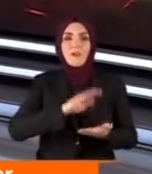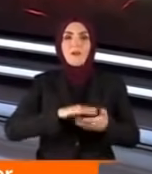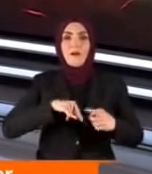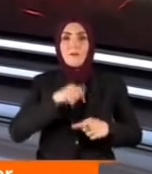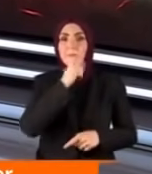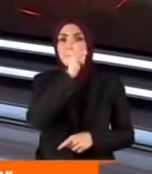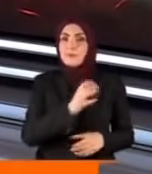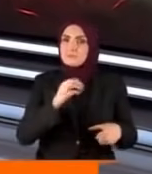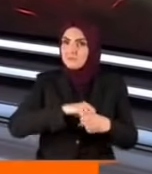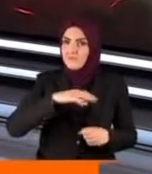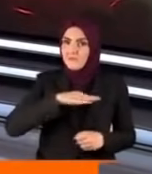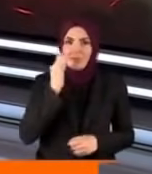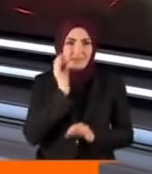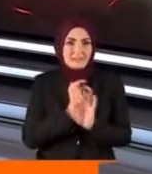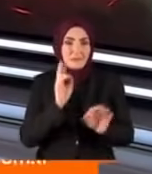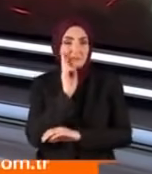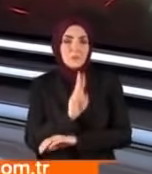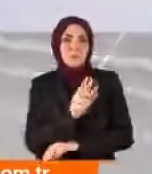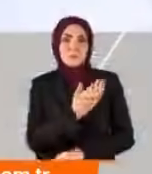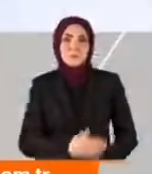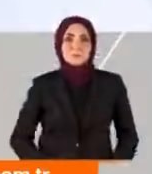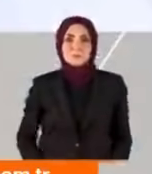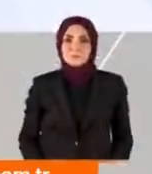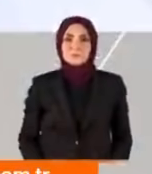kazaya bizzat tanıklık etti.